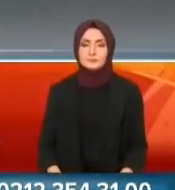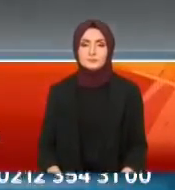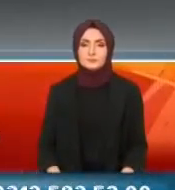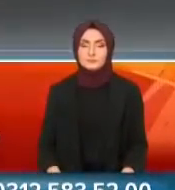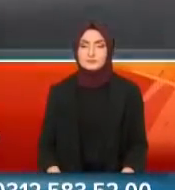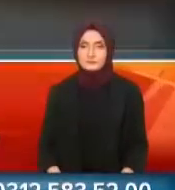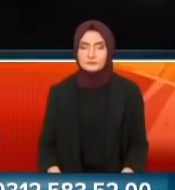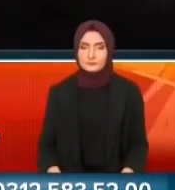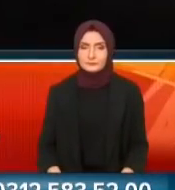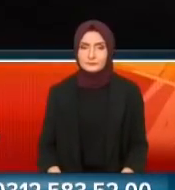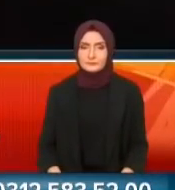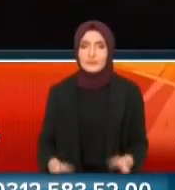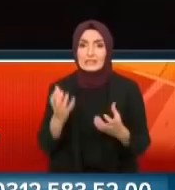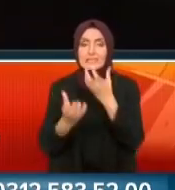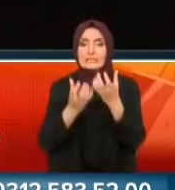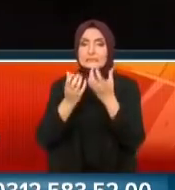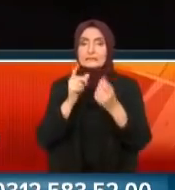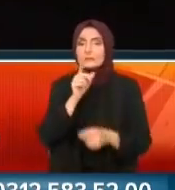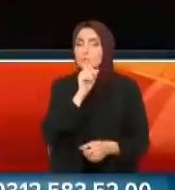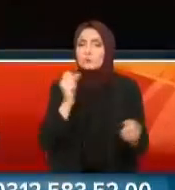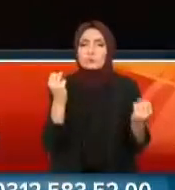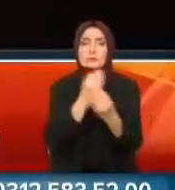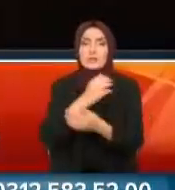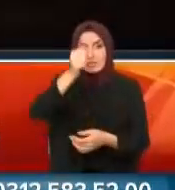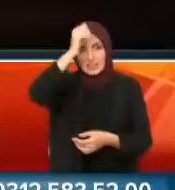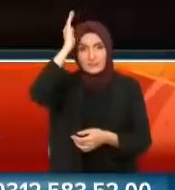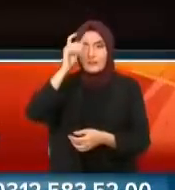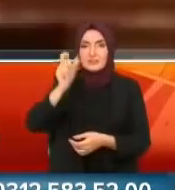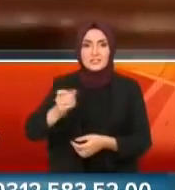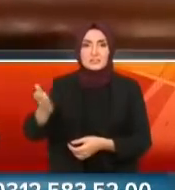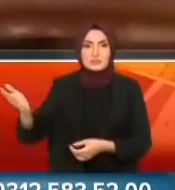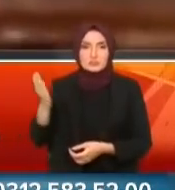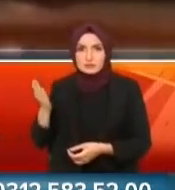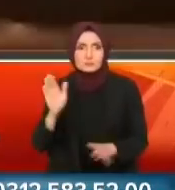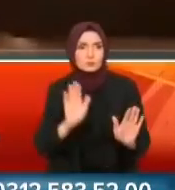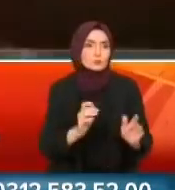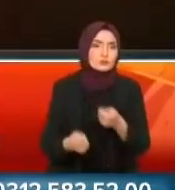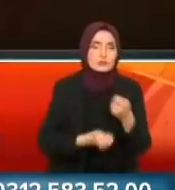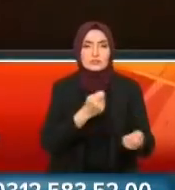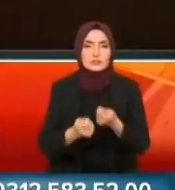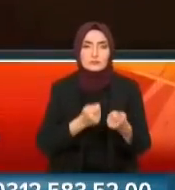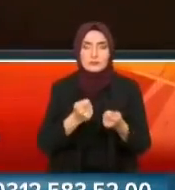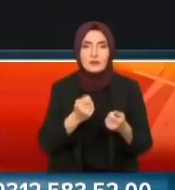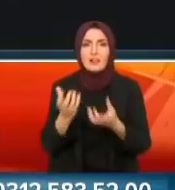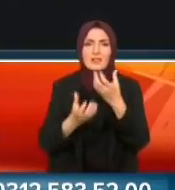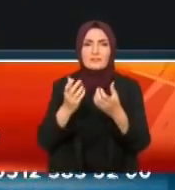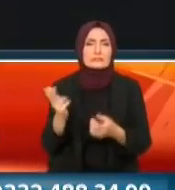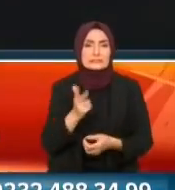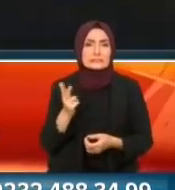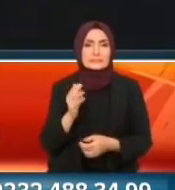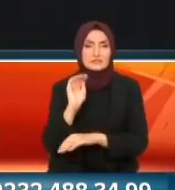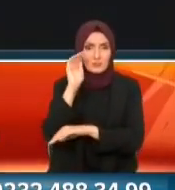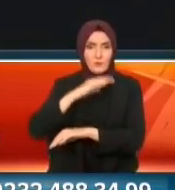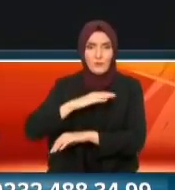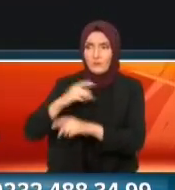Bak. Allah'ım sen yardım et bize. Yangına yüzlerce itfaiyeci müdahale etti. Alevler hızla yerleşim yerlerine ilerledi. Murat Reis